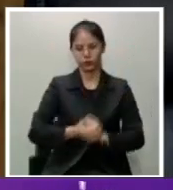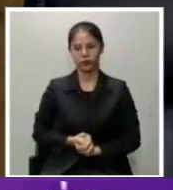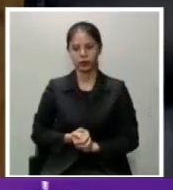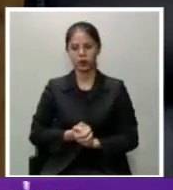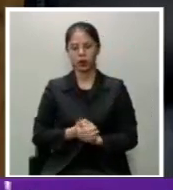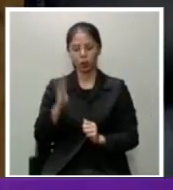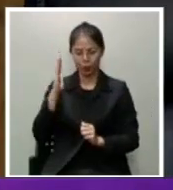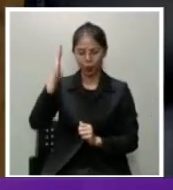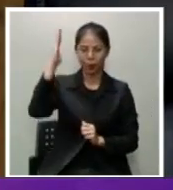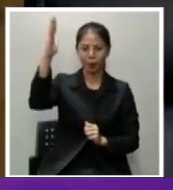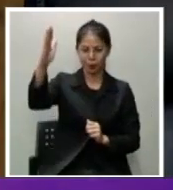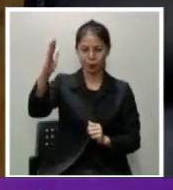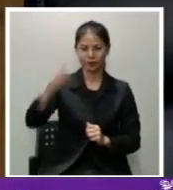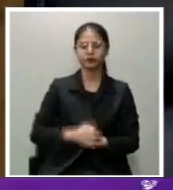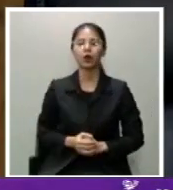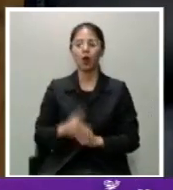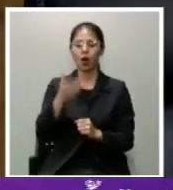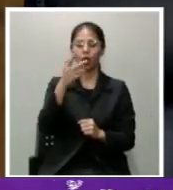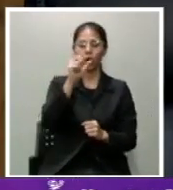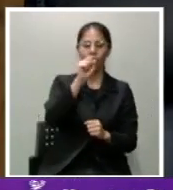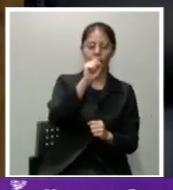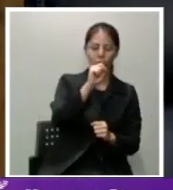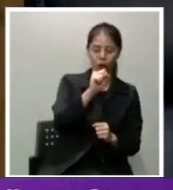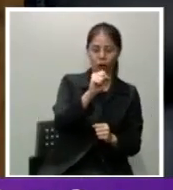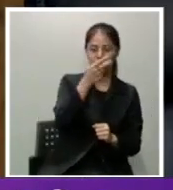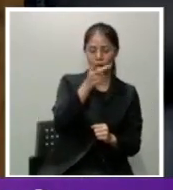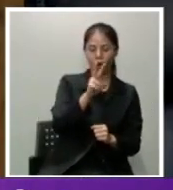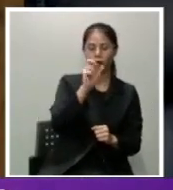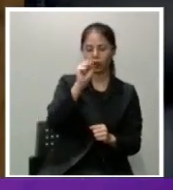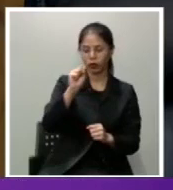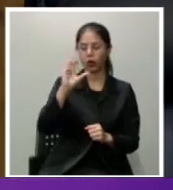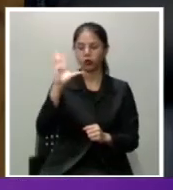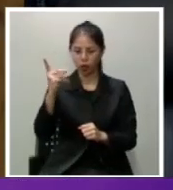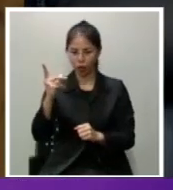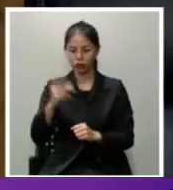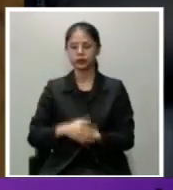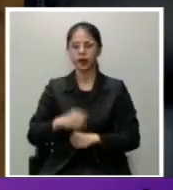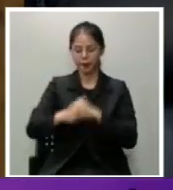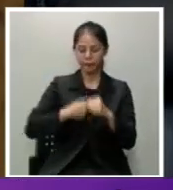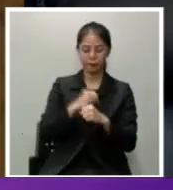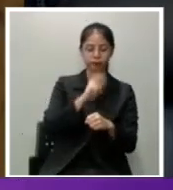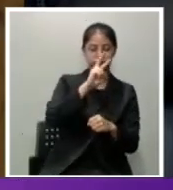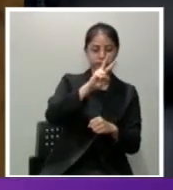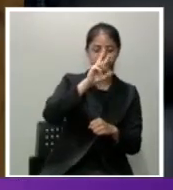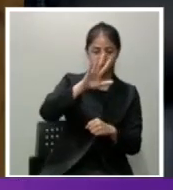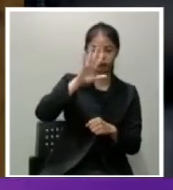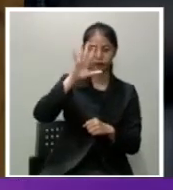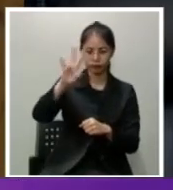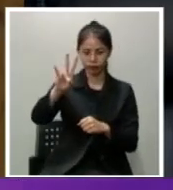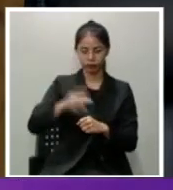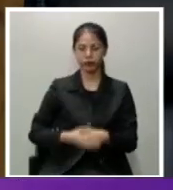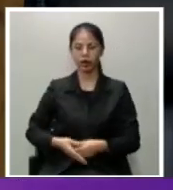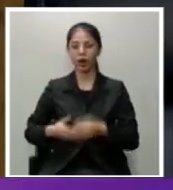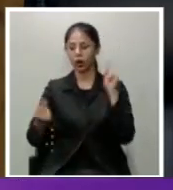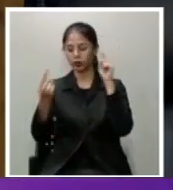ระทั่งคสช.เข้ามาคสช.เข้ามา22พฤษภาคม57ใช่ไหมครับรัฐบาลมาตั้งเดือนกันยา